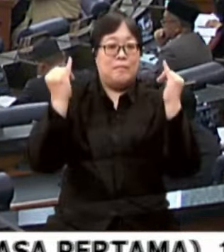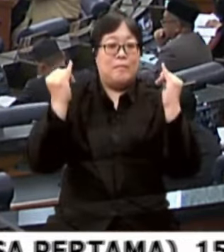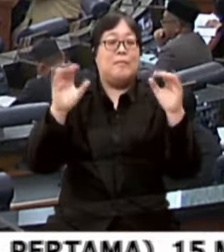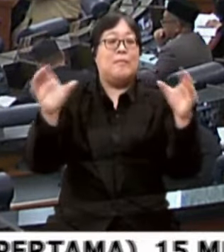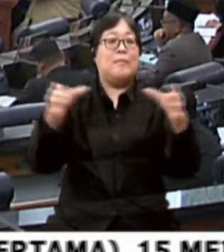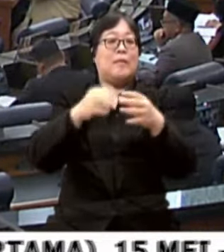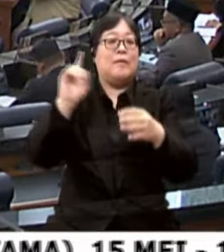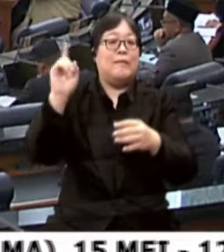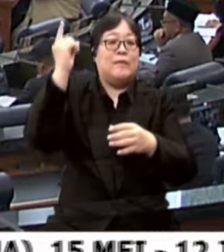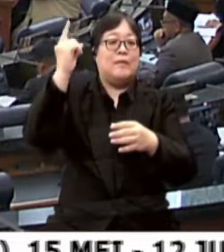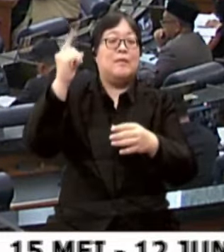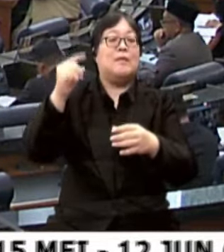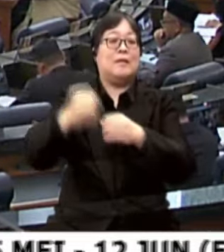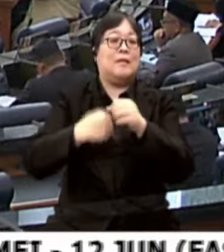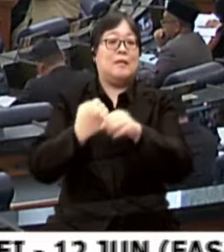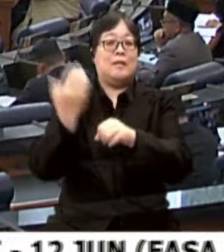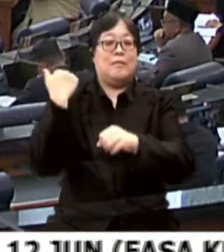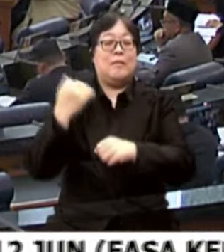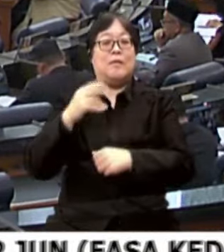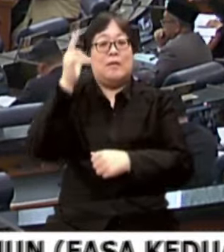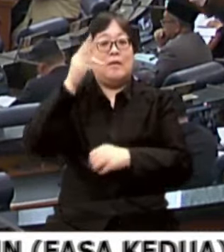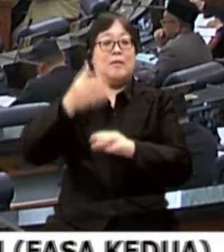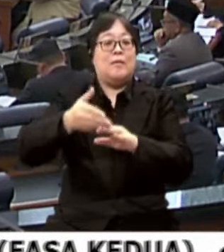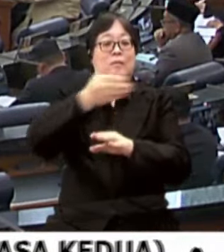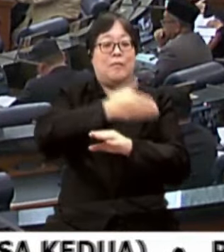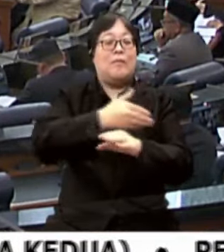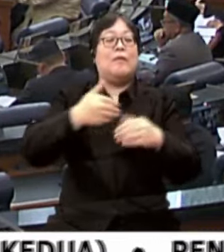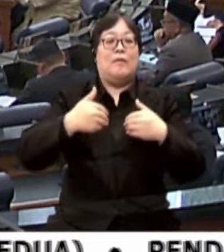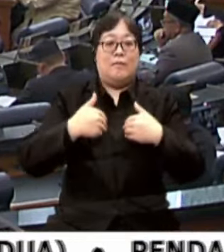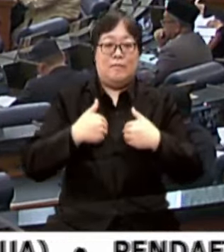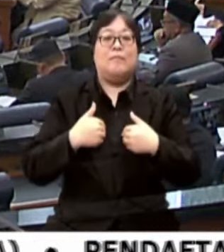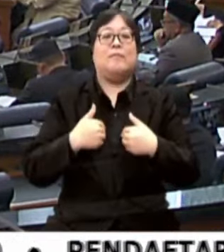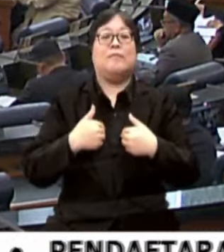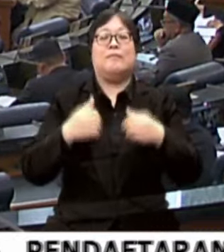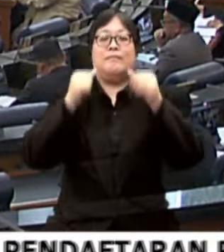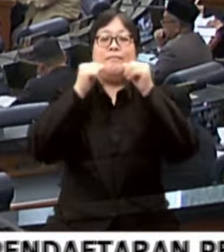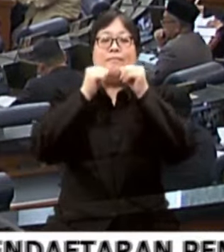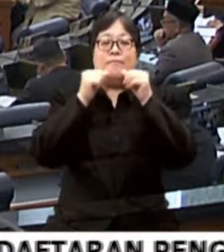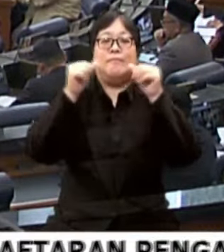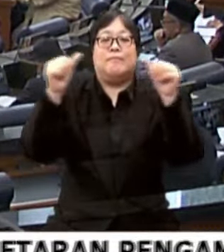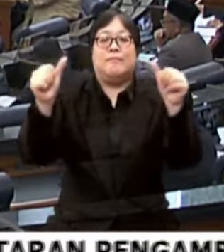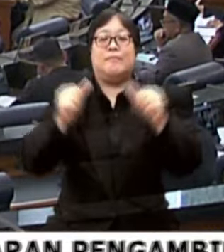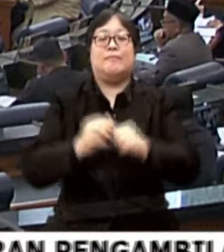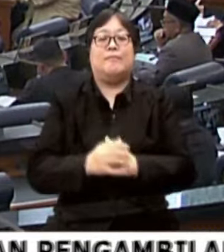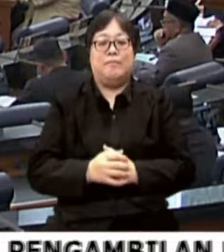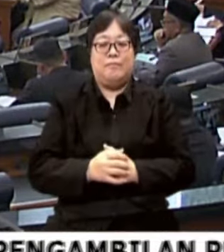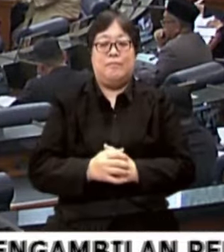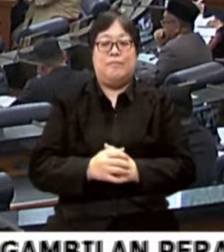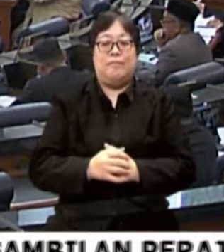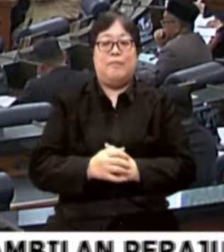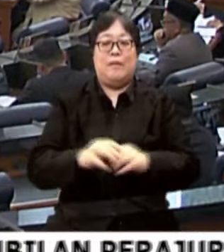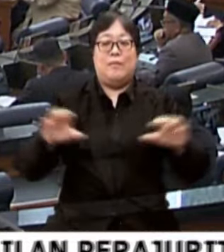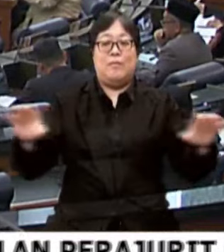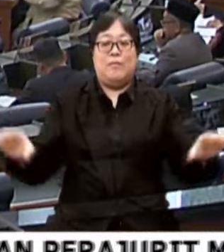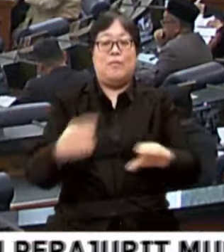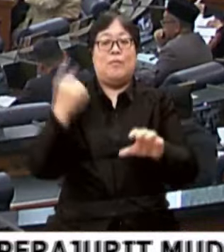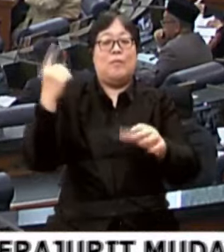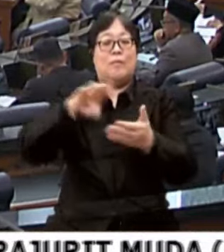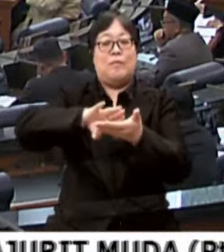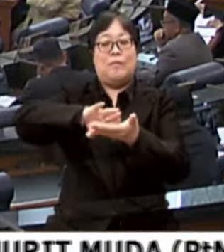kelas pertama sebab tahun lepas Sebuah kerajaan sebelum ini pernah mengumumkan bahwa akan membuat satu